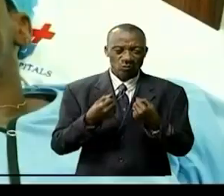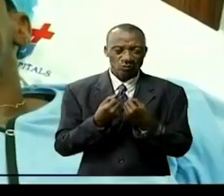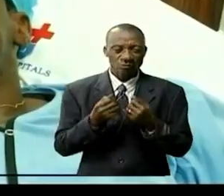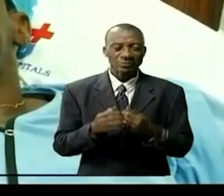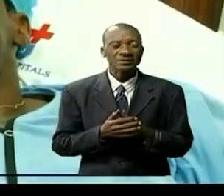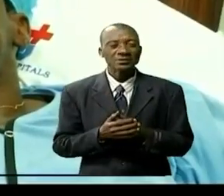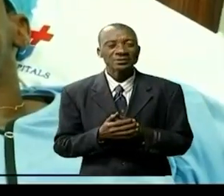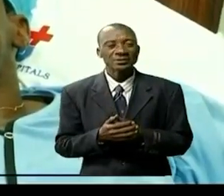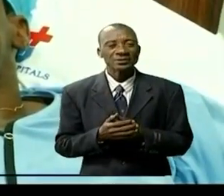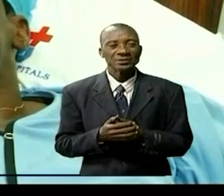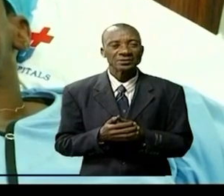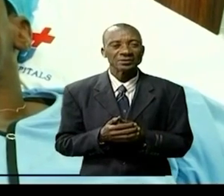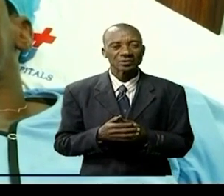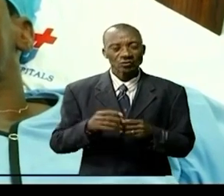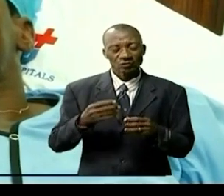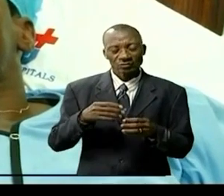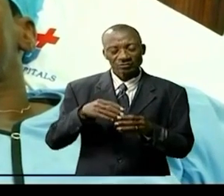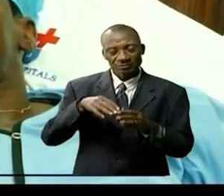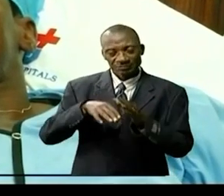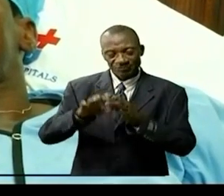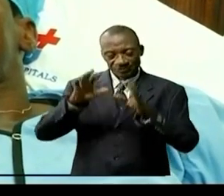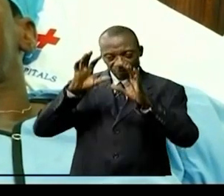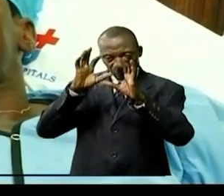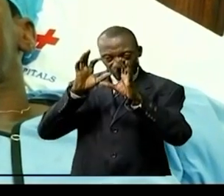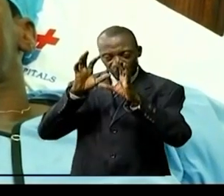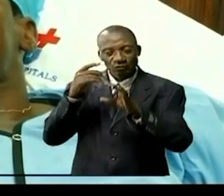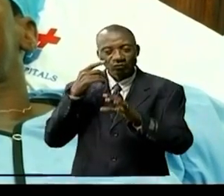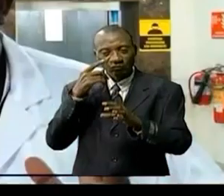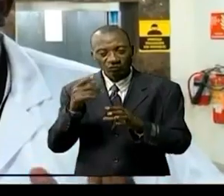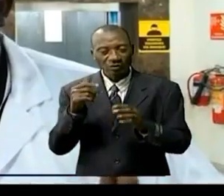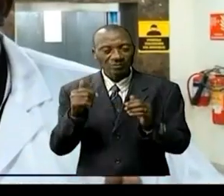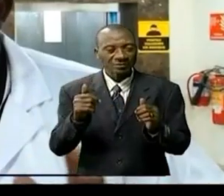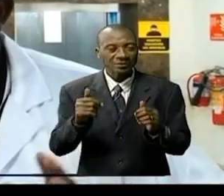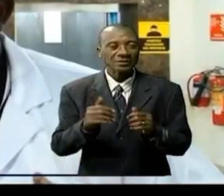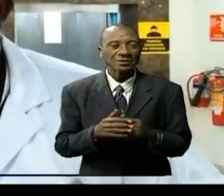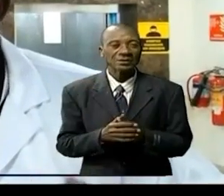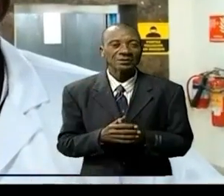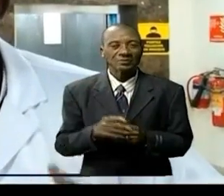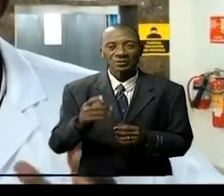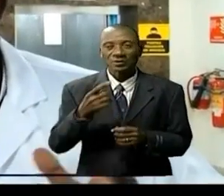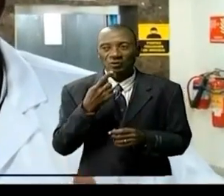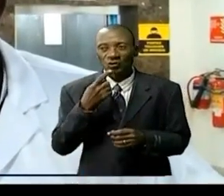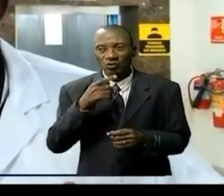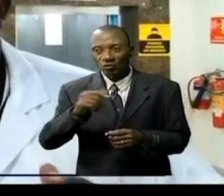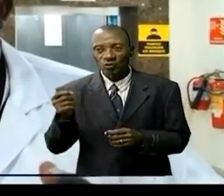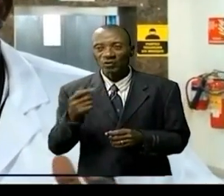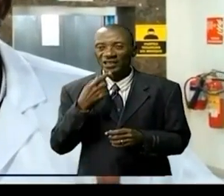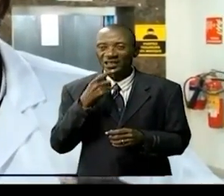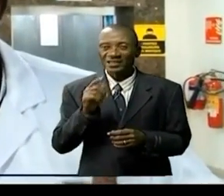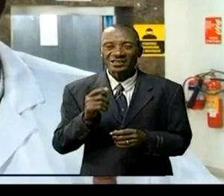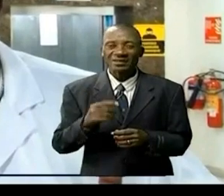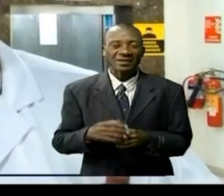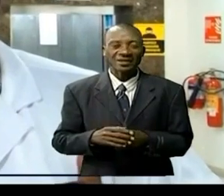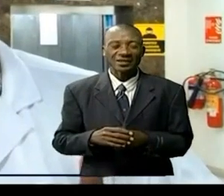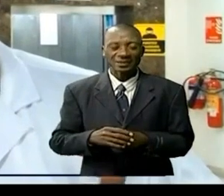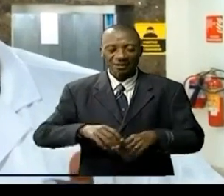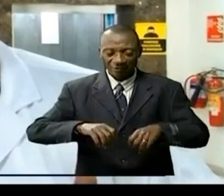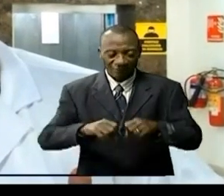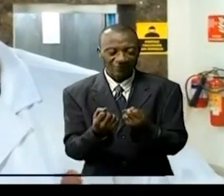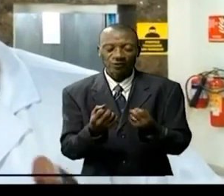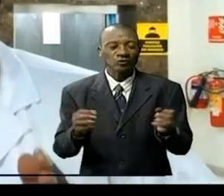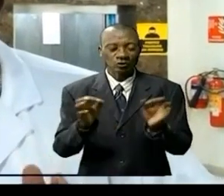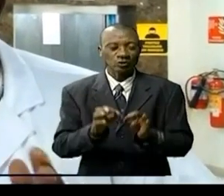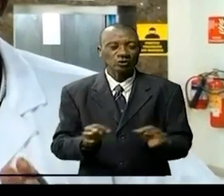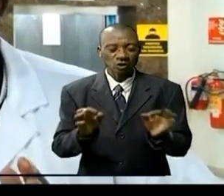imagerie tout ce qui est bilan clinique il s'avère que bon il n'a pas de fracture il ajuste ses douleurs résiduelles certainement un choc quand il était tombé